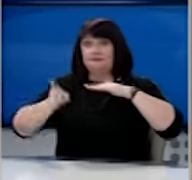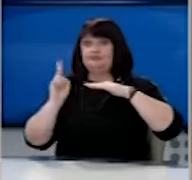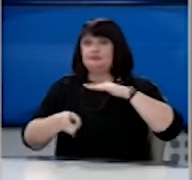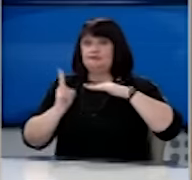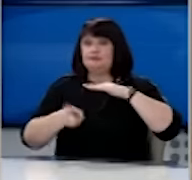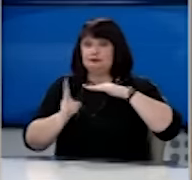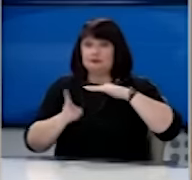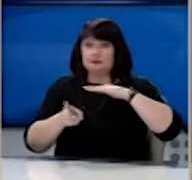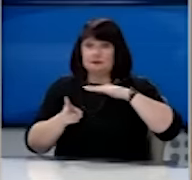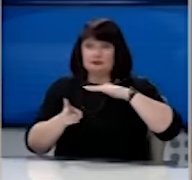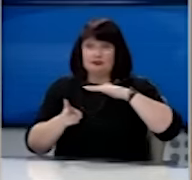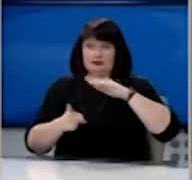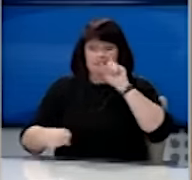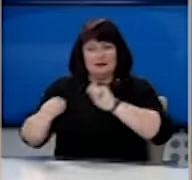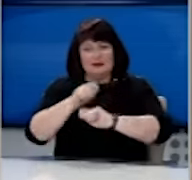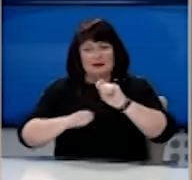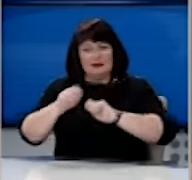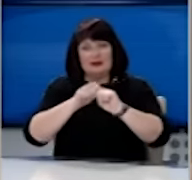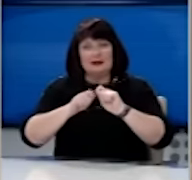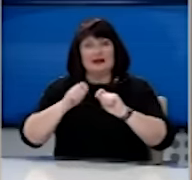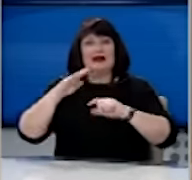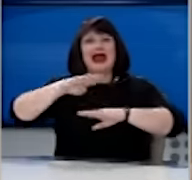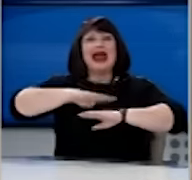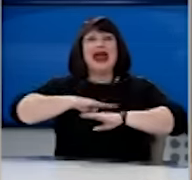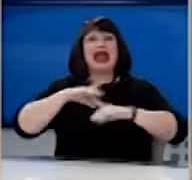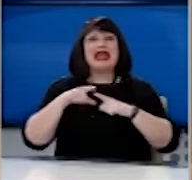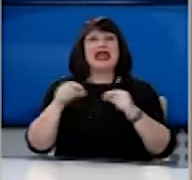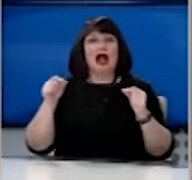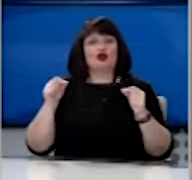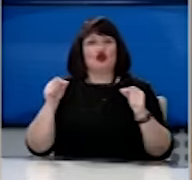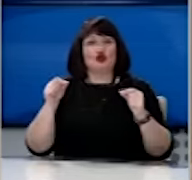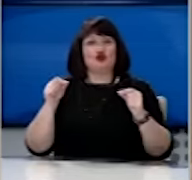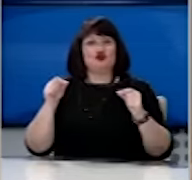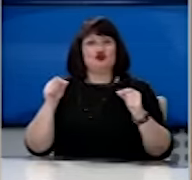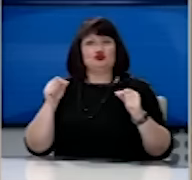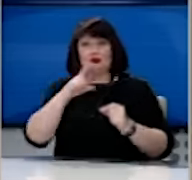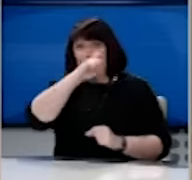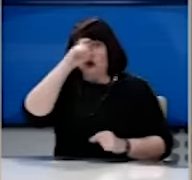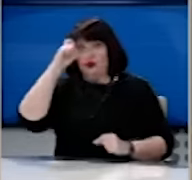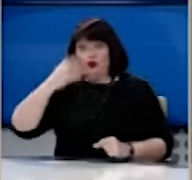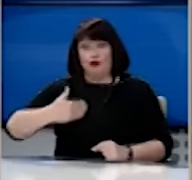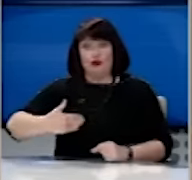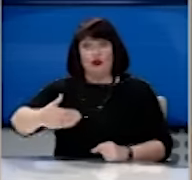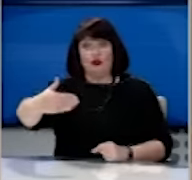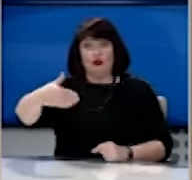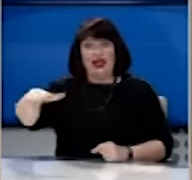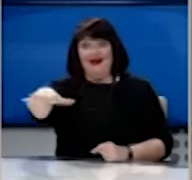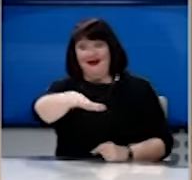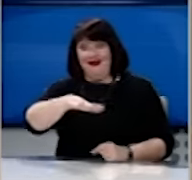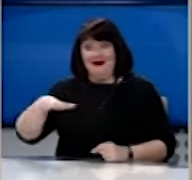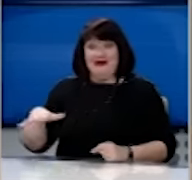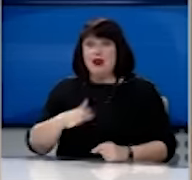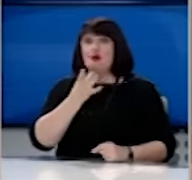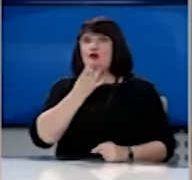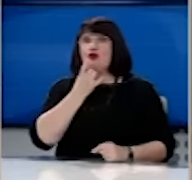πλαίσιο που διαμορφώνουν οι νατοϊκοί σχεδιασμοί για οδυνηρές διευθετήσεις στο Αιγαίο και